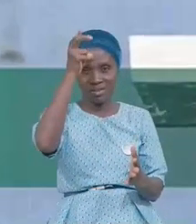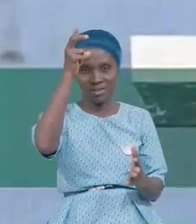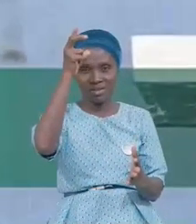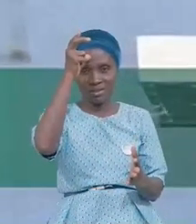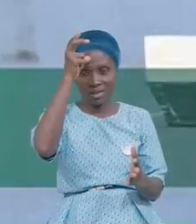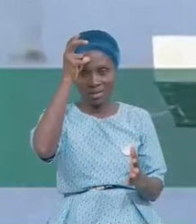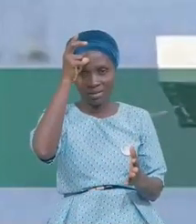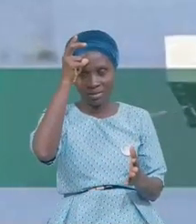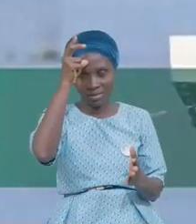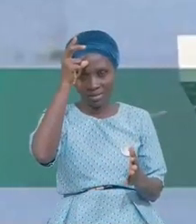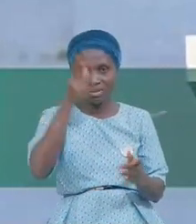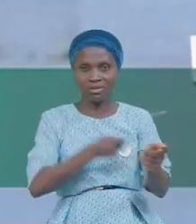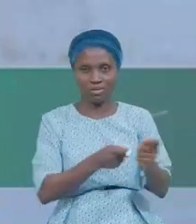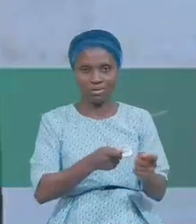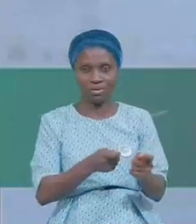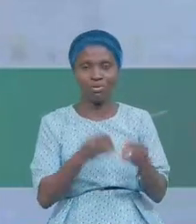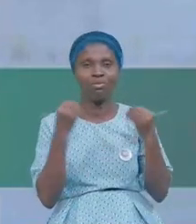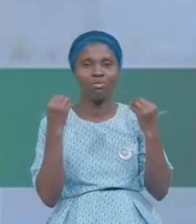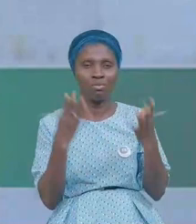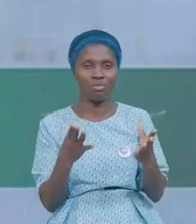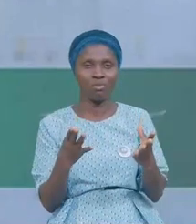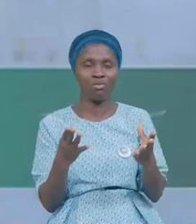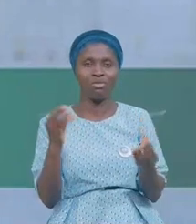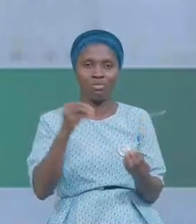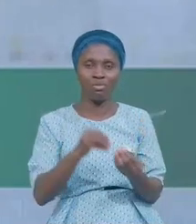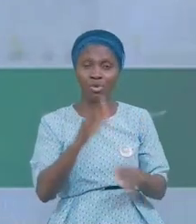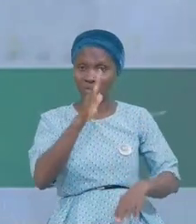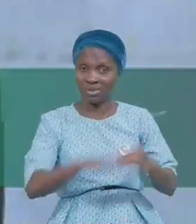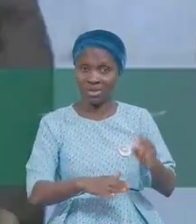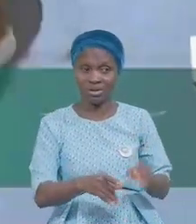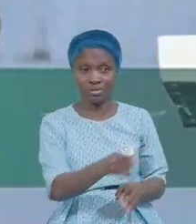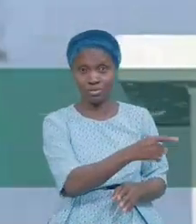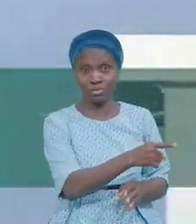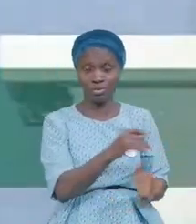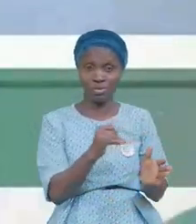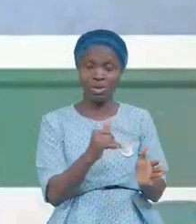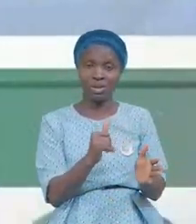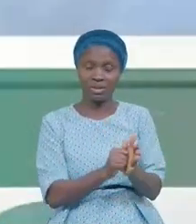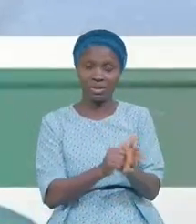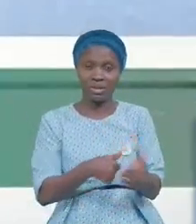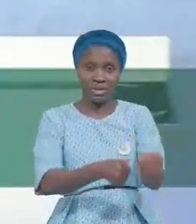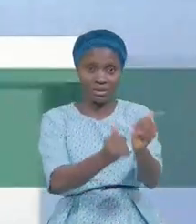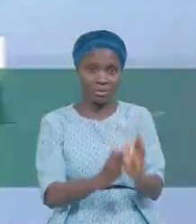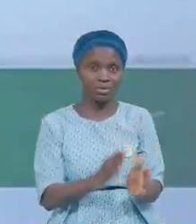plus que dans le monde que les apôtres avaient connu.